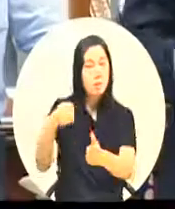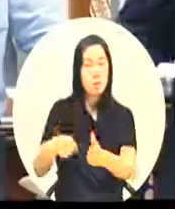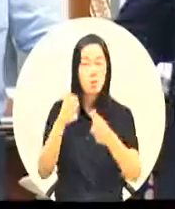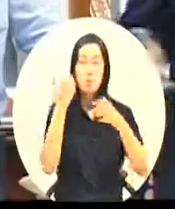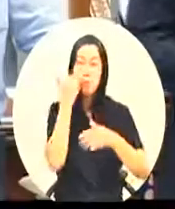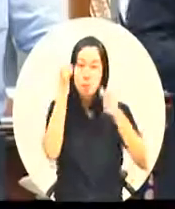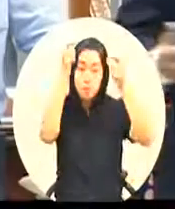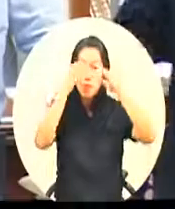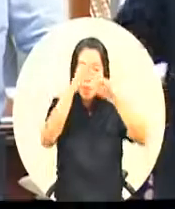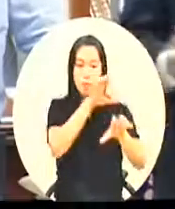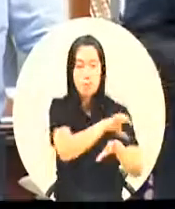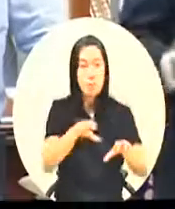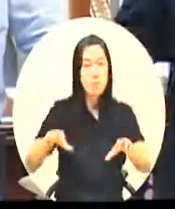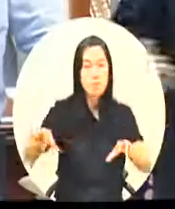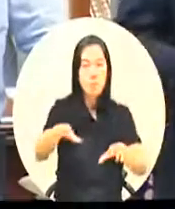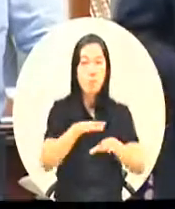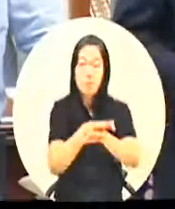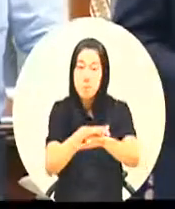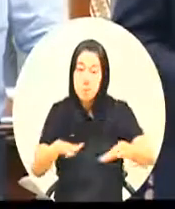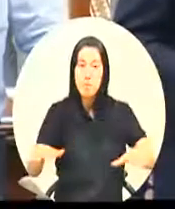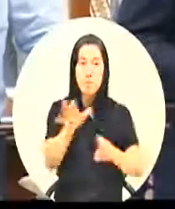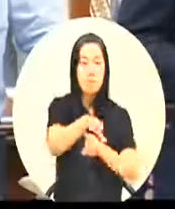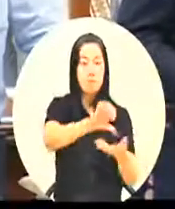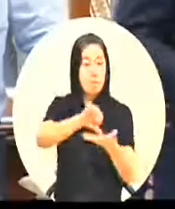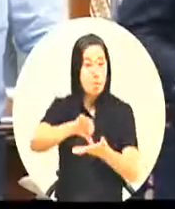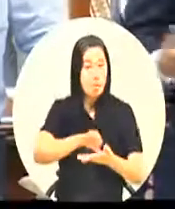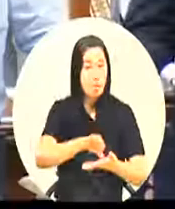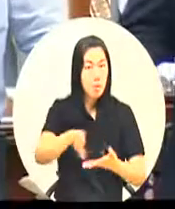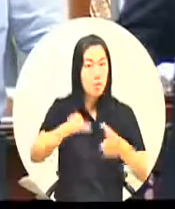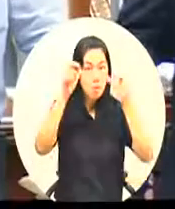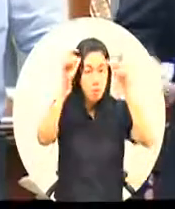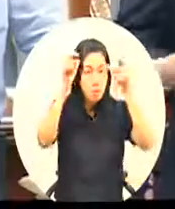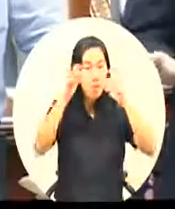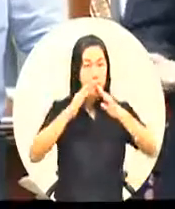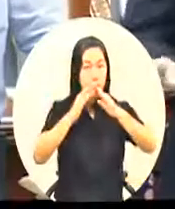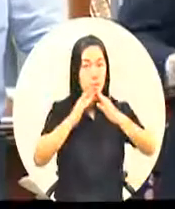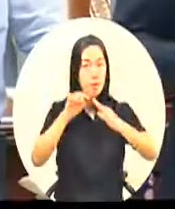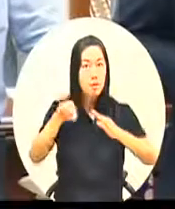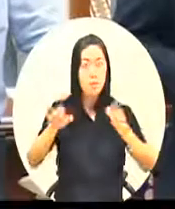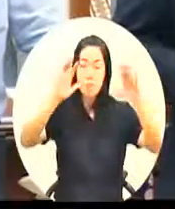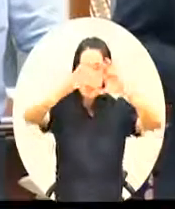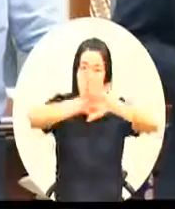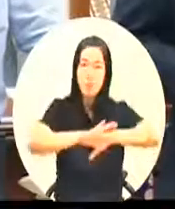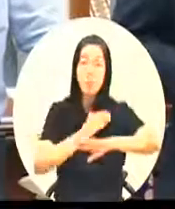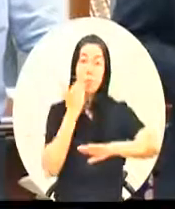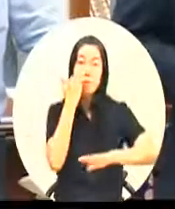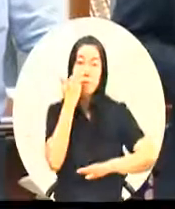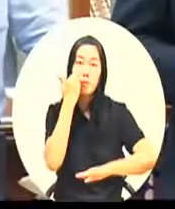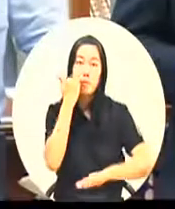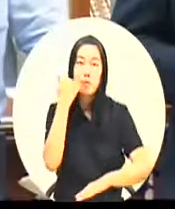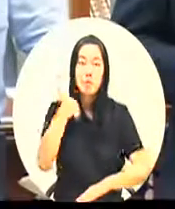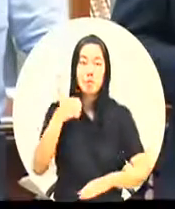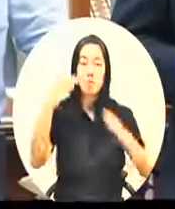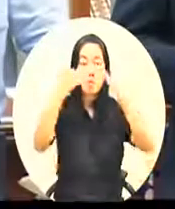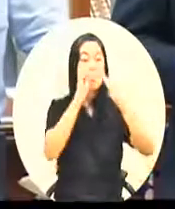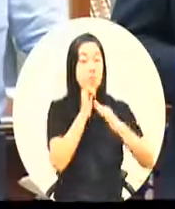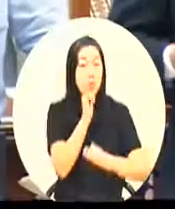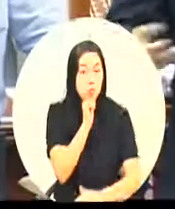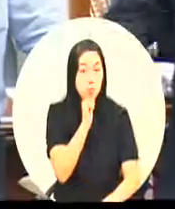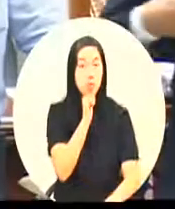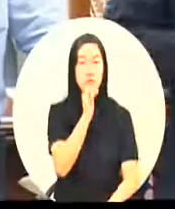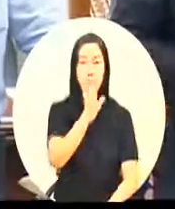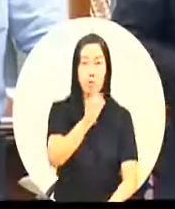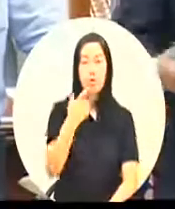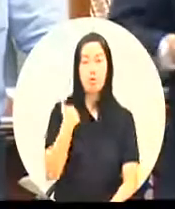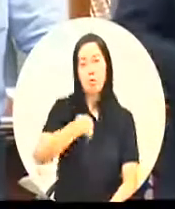雄是一个处处都是一个安全的农业的话，那高雄的晚上如果说我家庭情况比较经济情况不好的话，